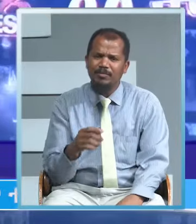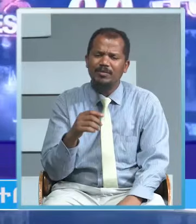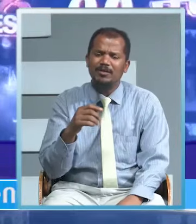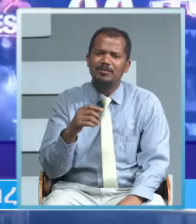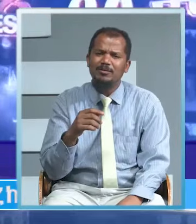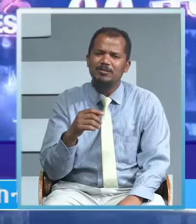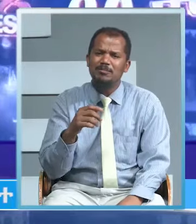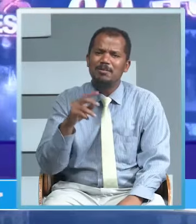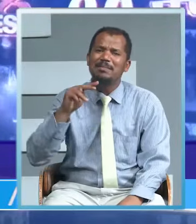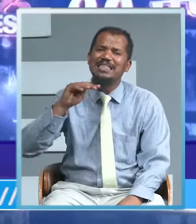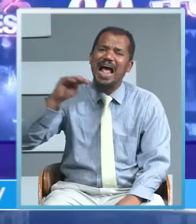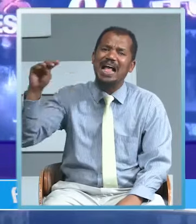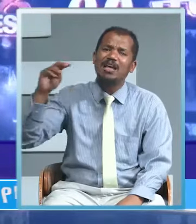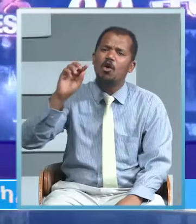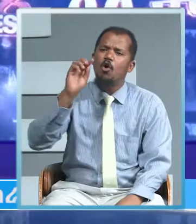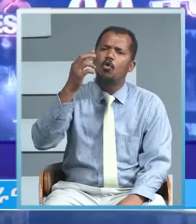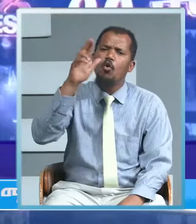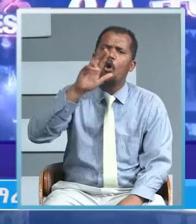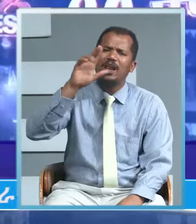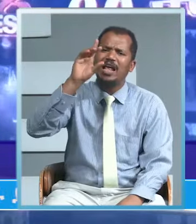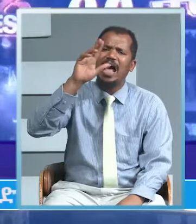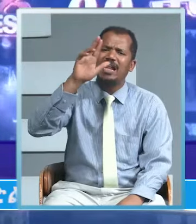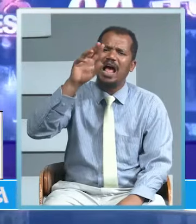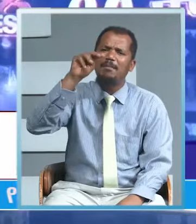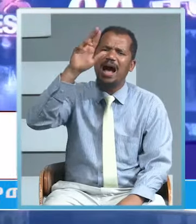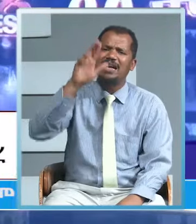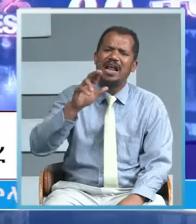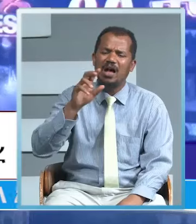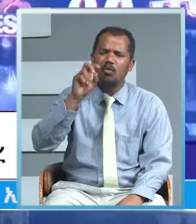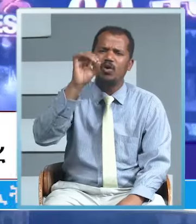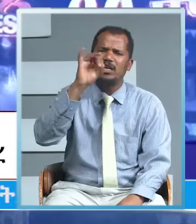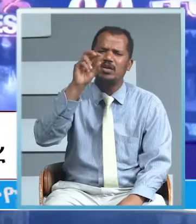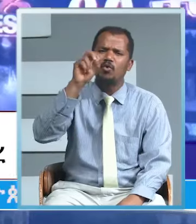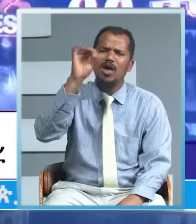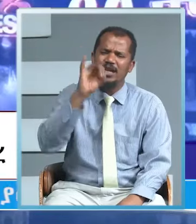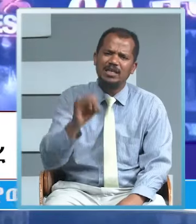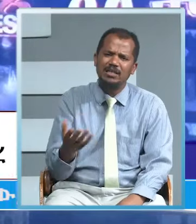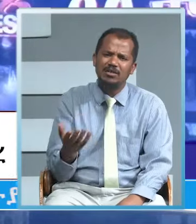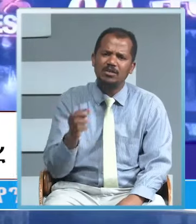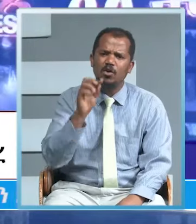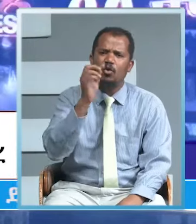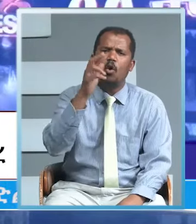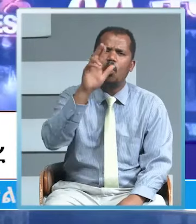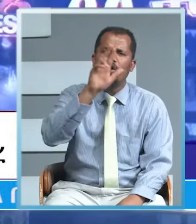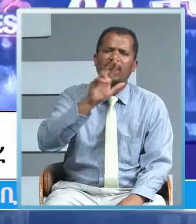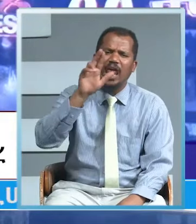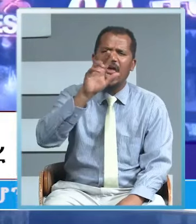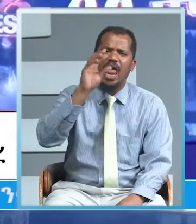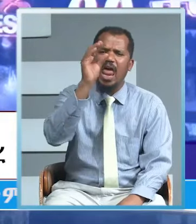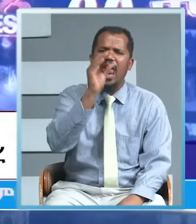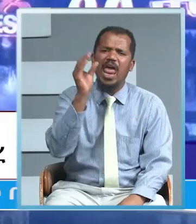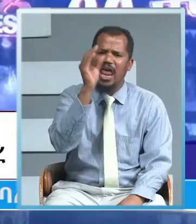በምሳቁ በቆሬ በካራማራ በዋርደር በወልወል በቆረሄ